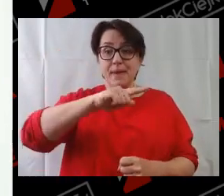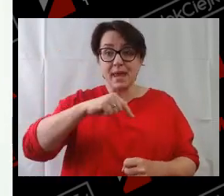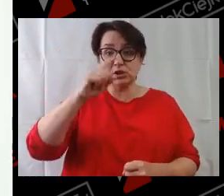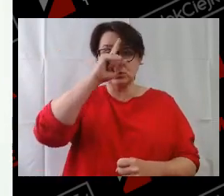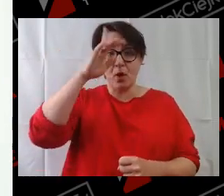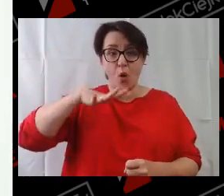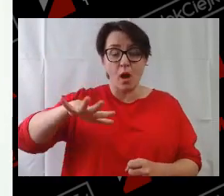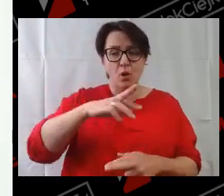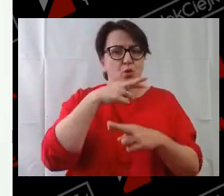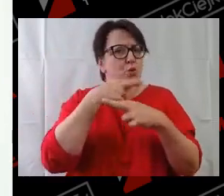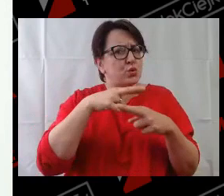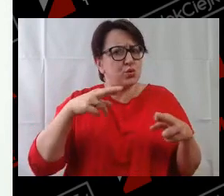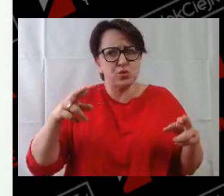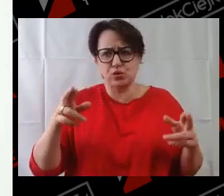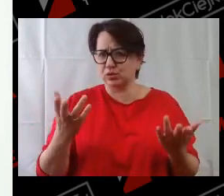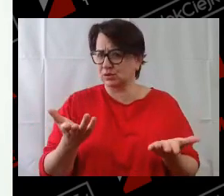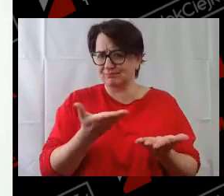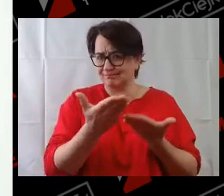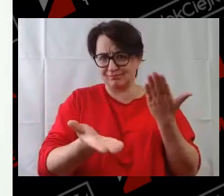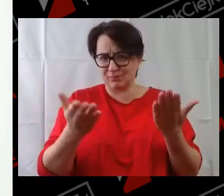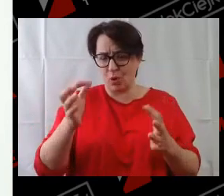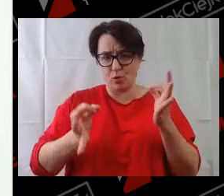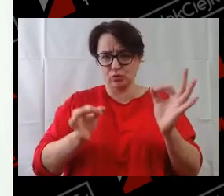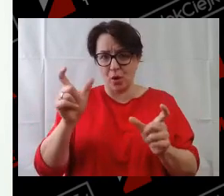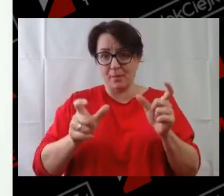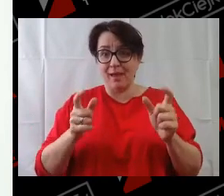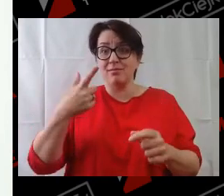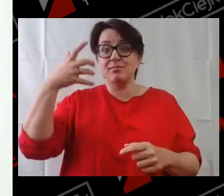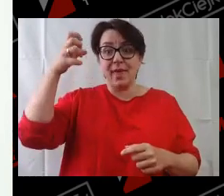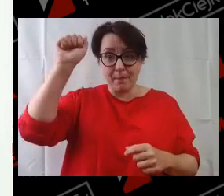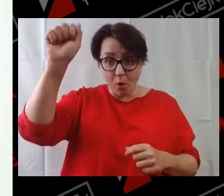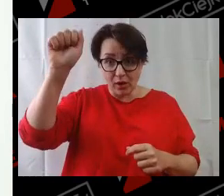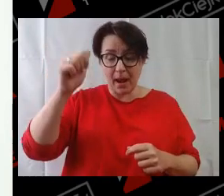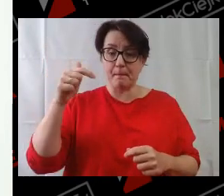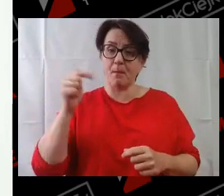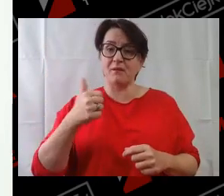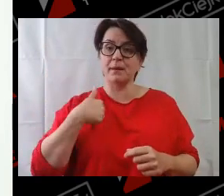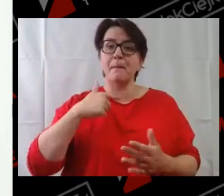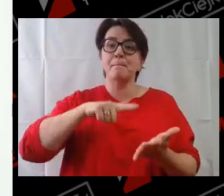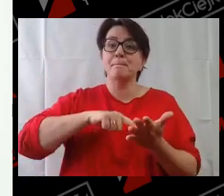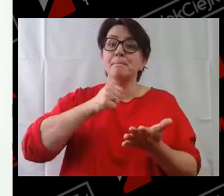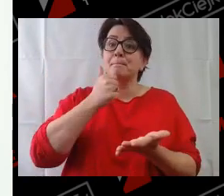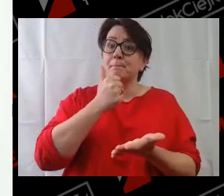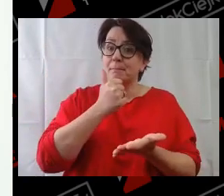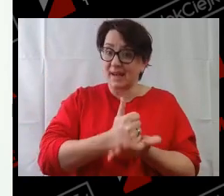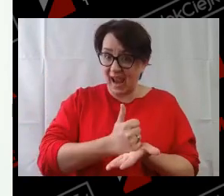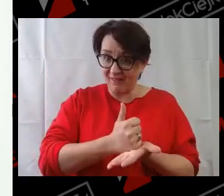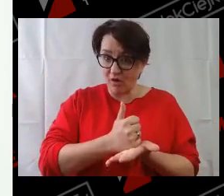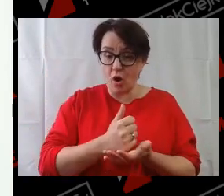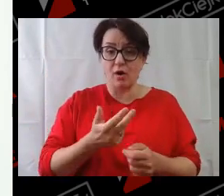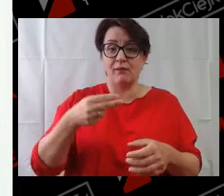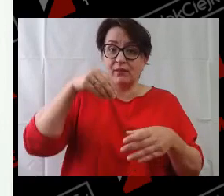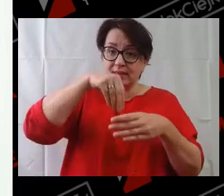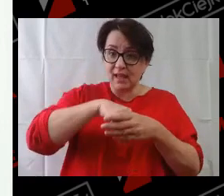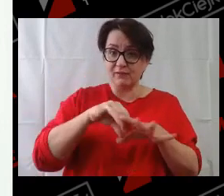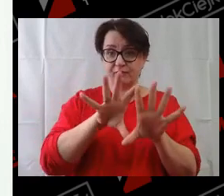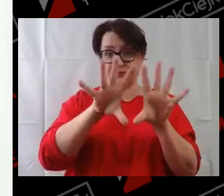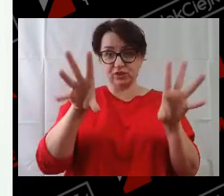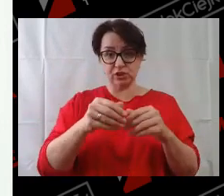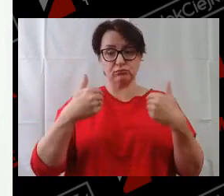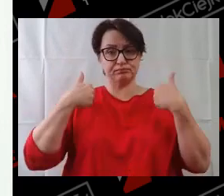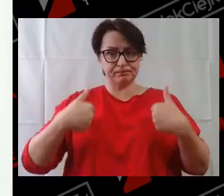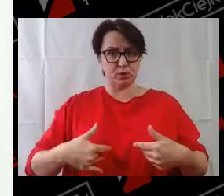różnorodnym i w demokracji powinniśmy ustanawiać prawo w którym wszyscy będą mogli godnie żyć ze